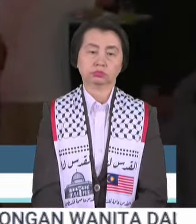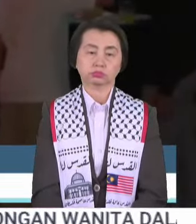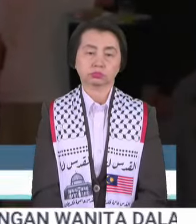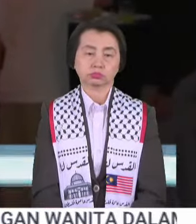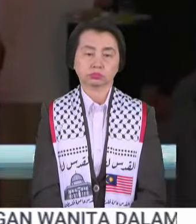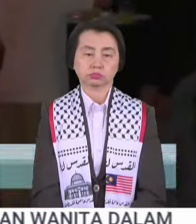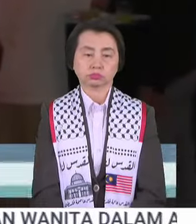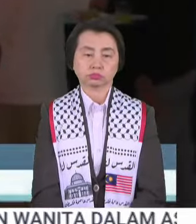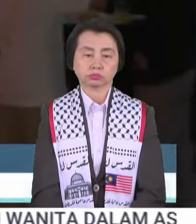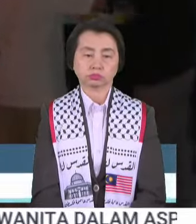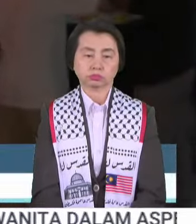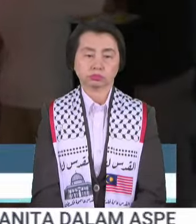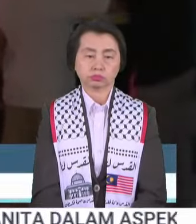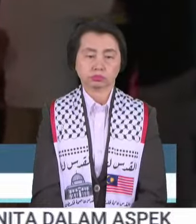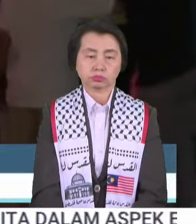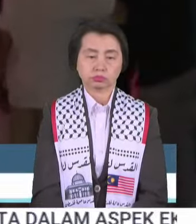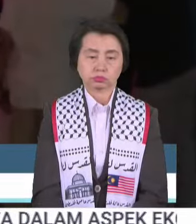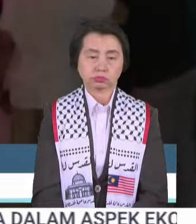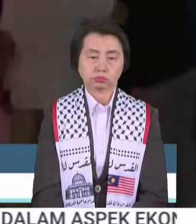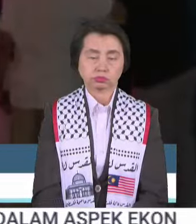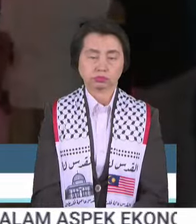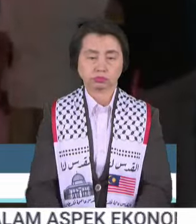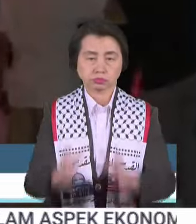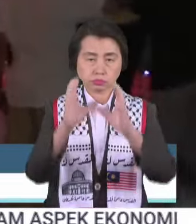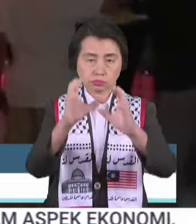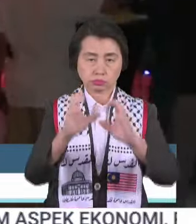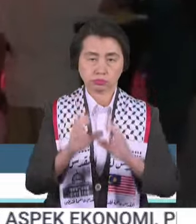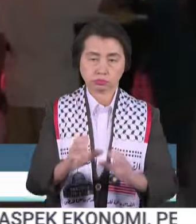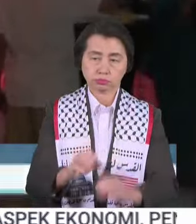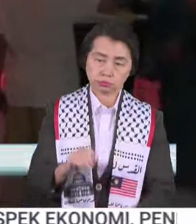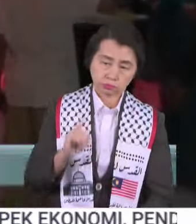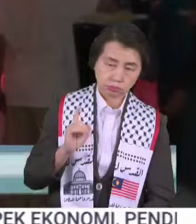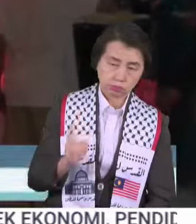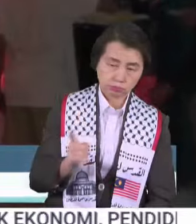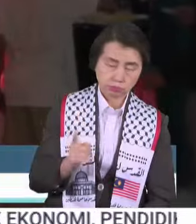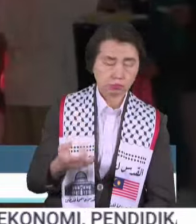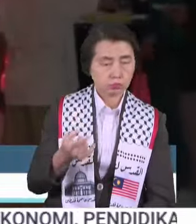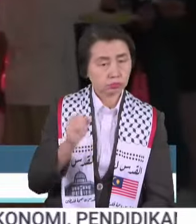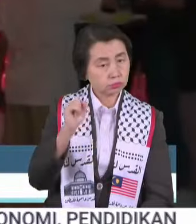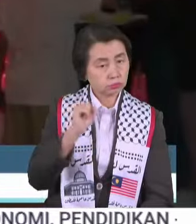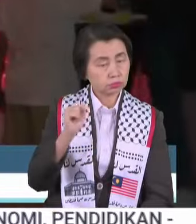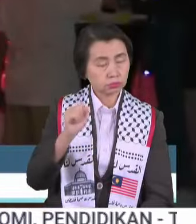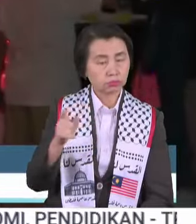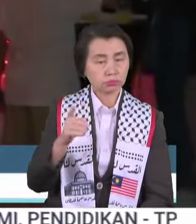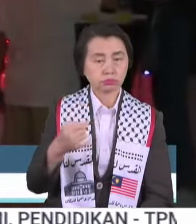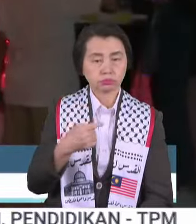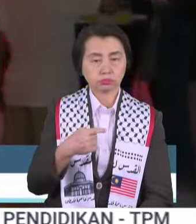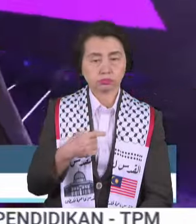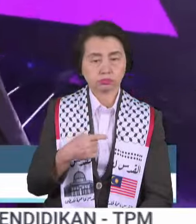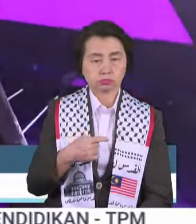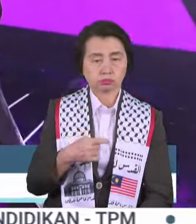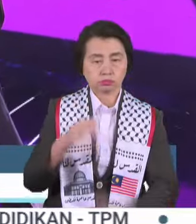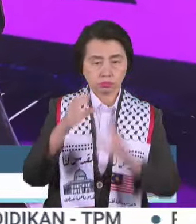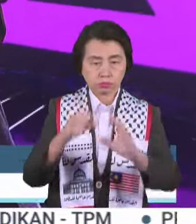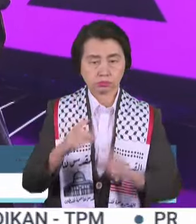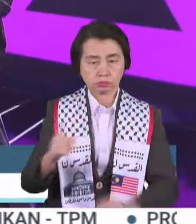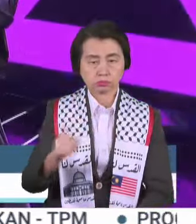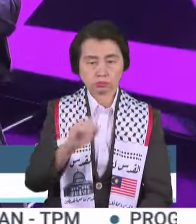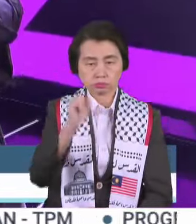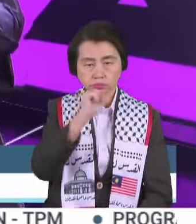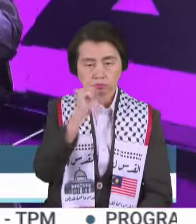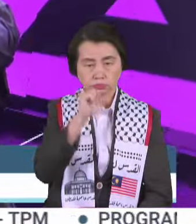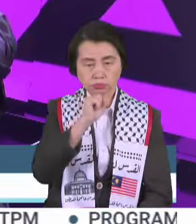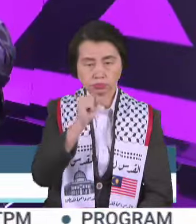Roxy ni dia unik. Suara dia unik, orangnya pun unik dan saya rasa genre yang dia bawakan